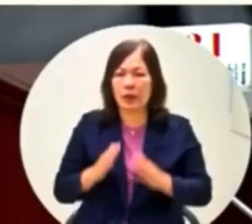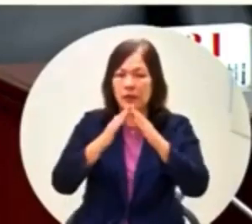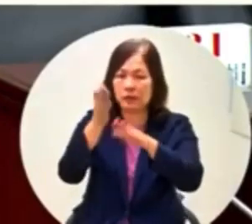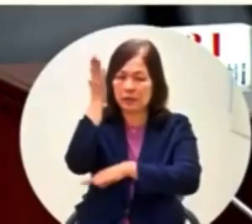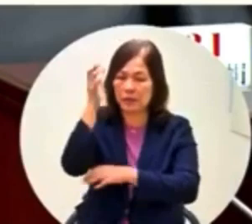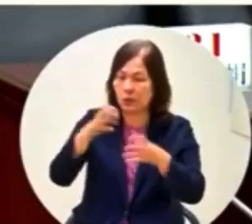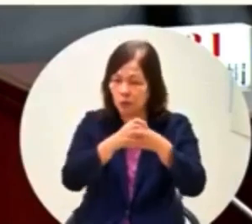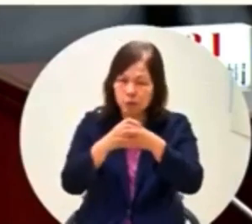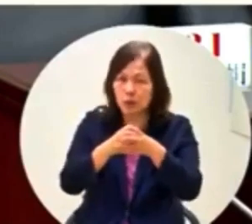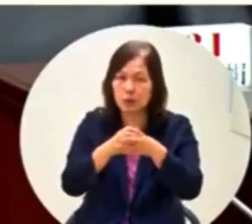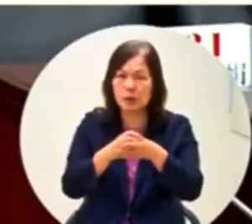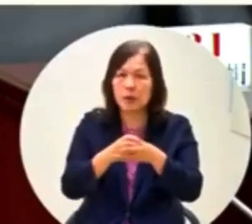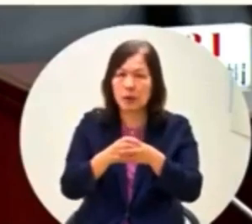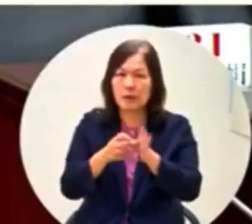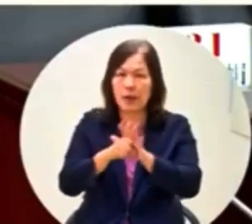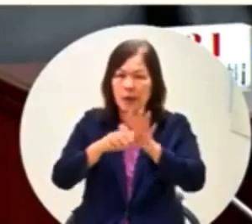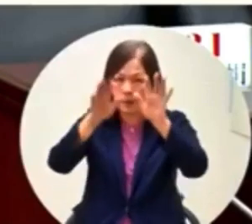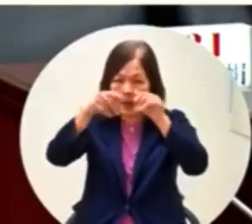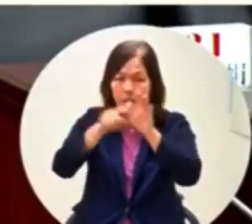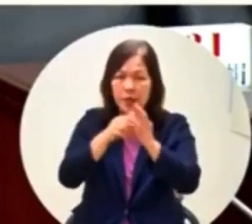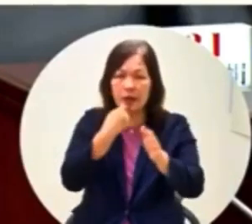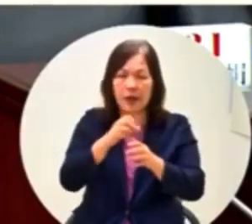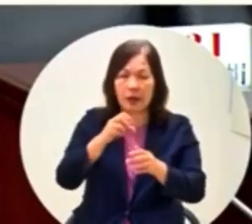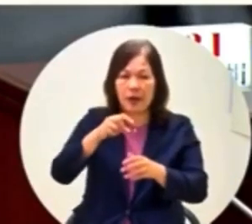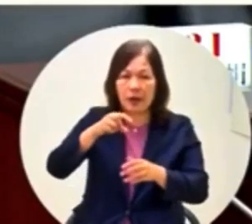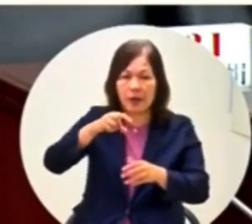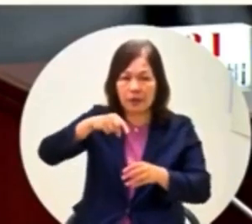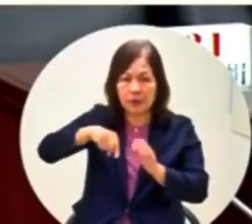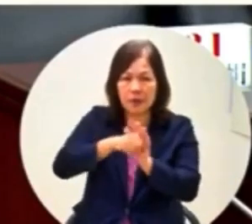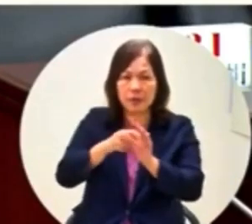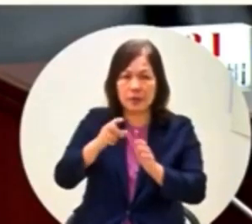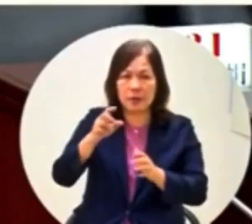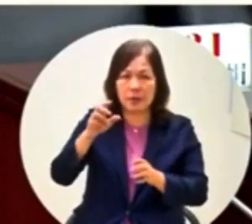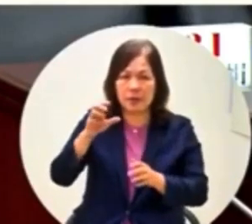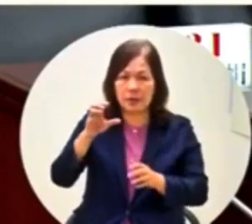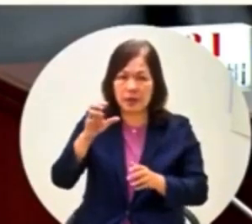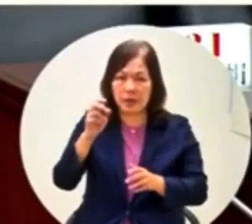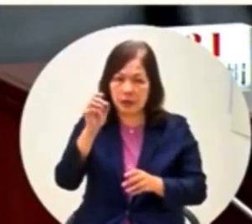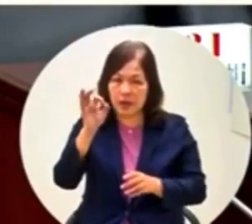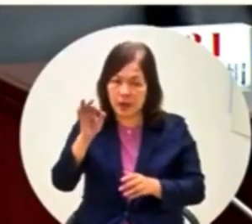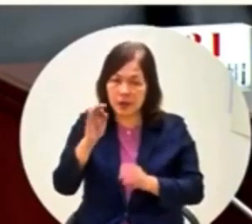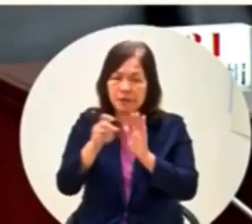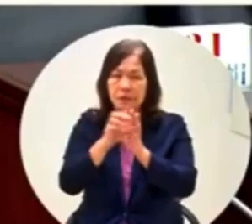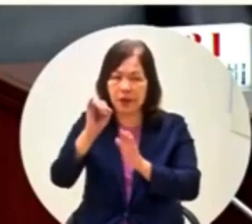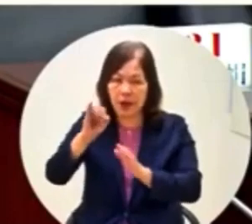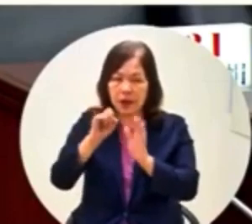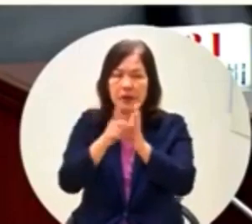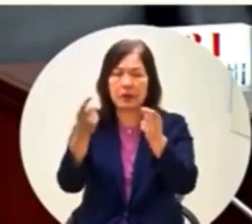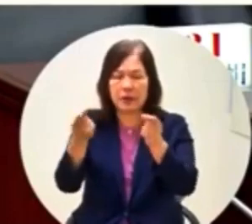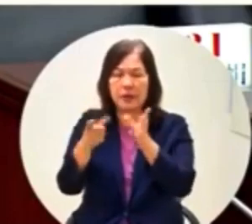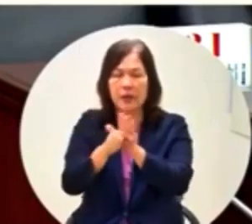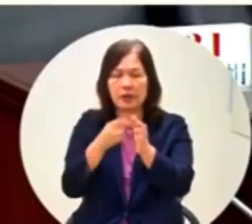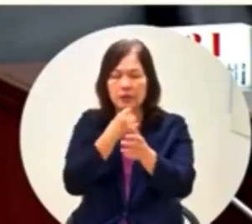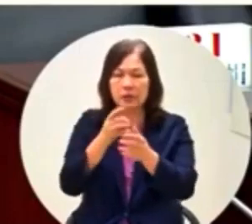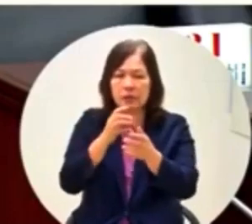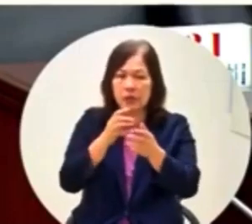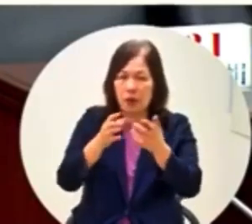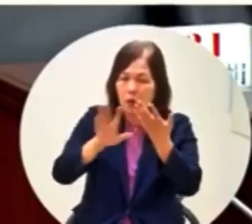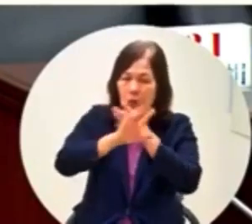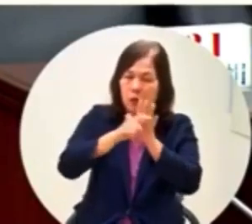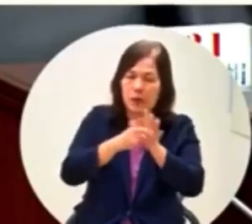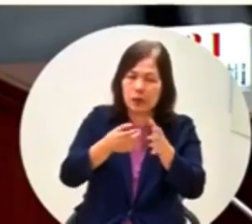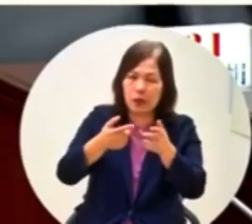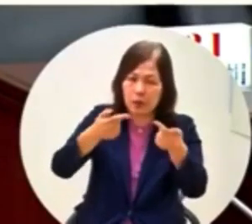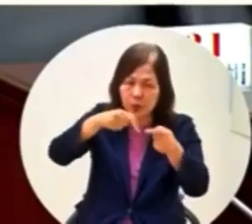个引进的 PFI 就是民间融资的提案制度，当然这个也是一个高雄市政府的